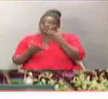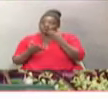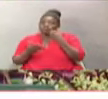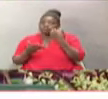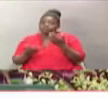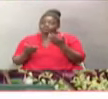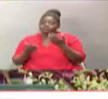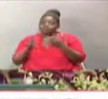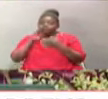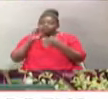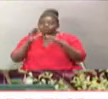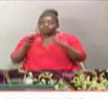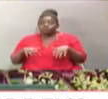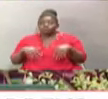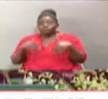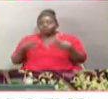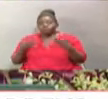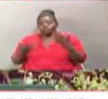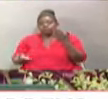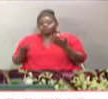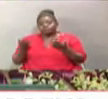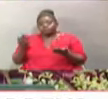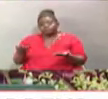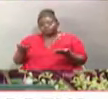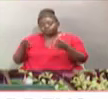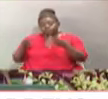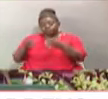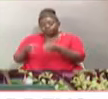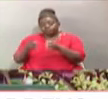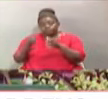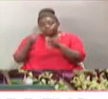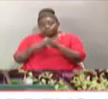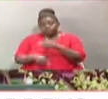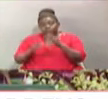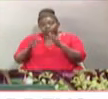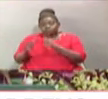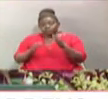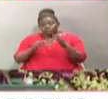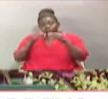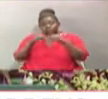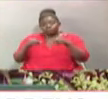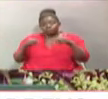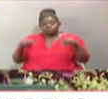gye tusanyukamukko waakiri. So ng'ekibiina ne tugamba katutegekeyo ka Christmas.